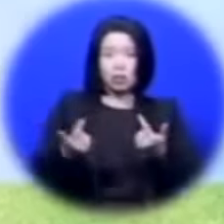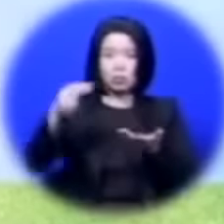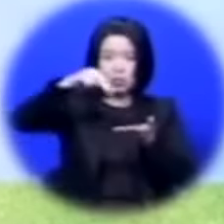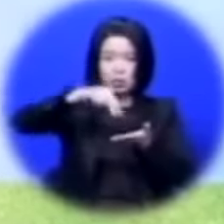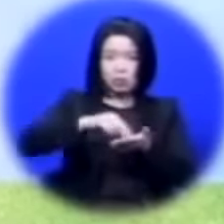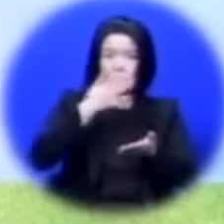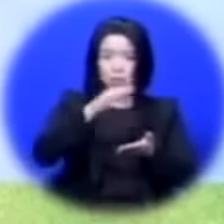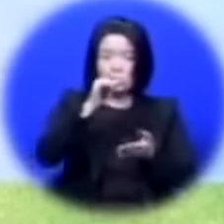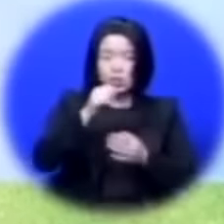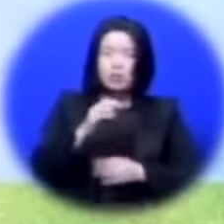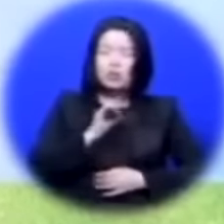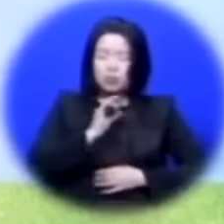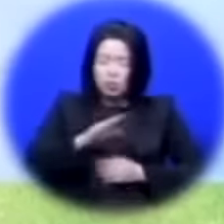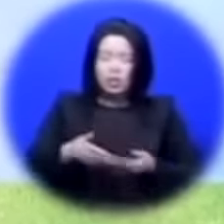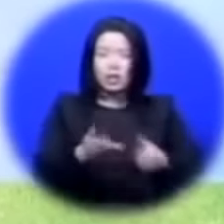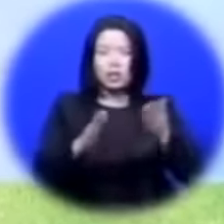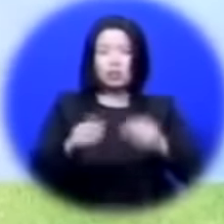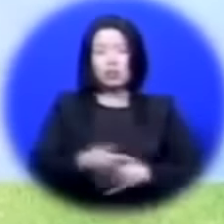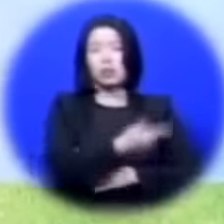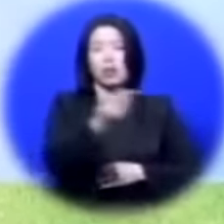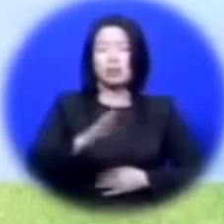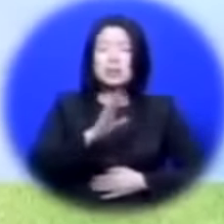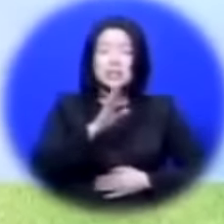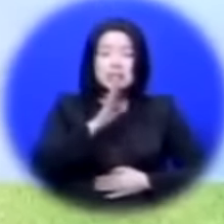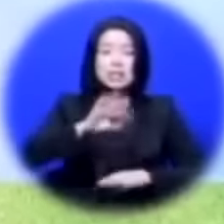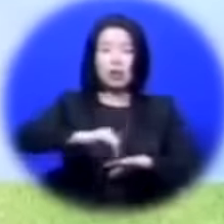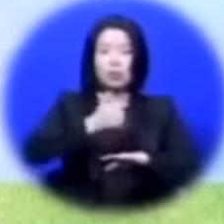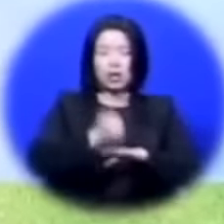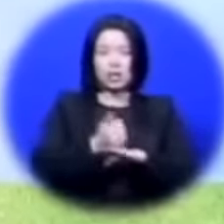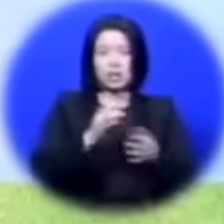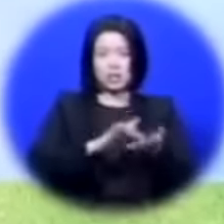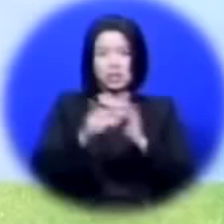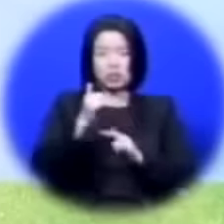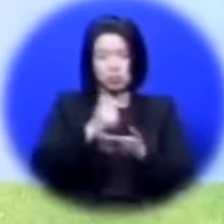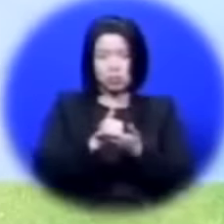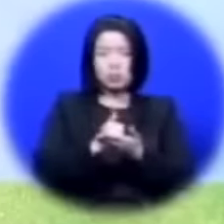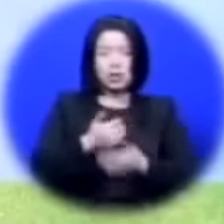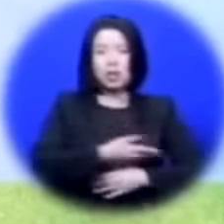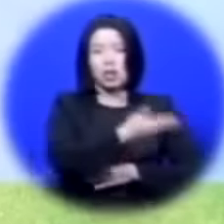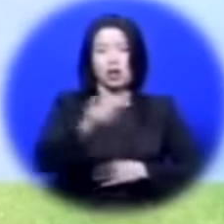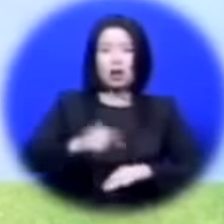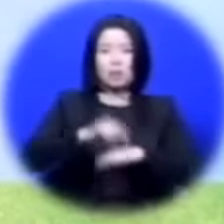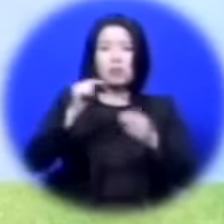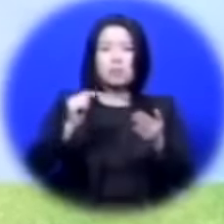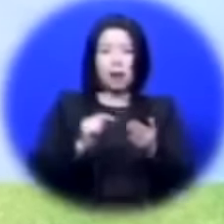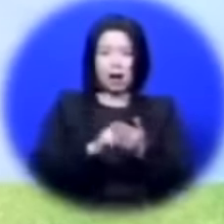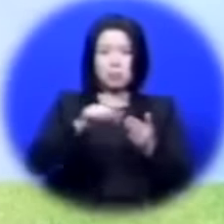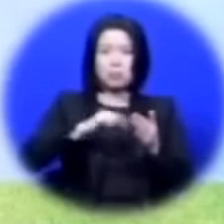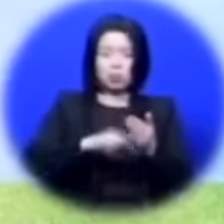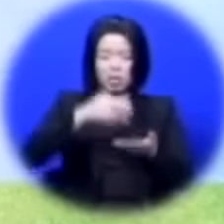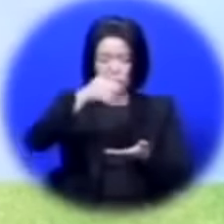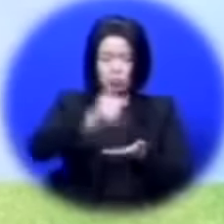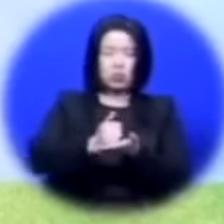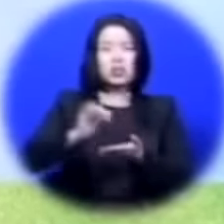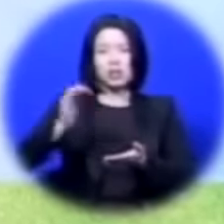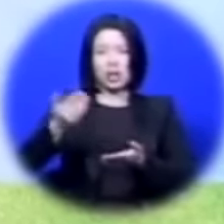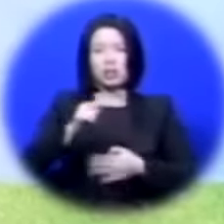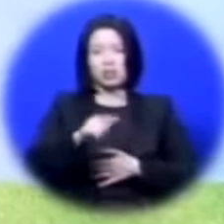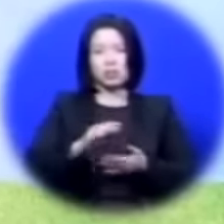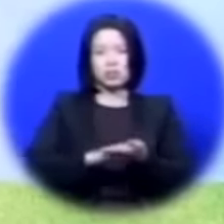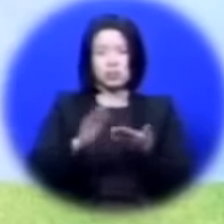길은 여러분의 진정한 왕이신 예수님 그분이 여러분의 마음의 주인 되시는